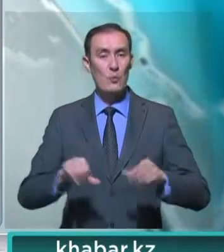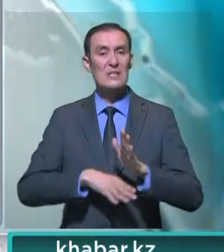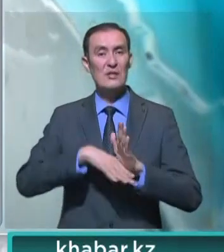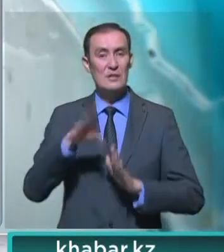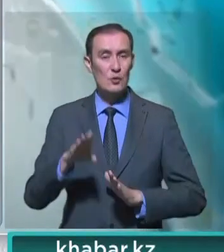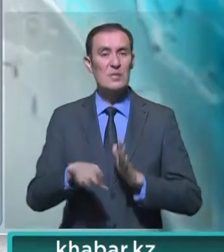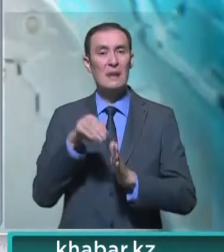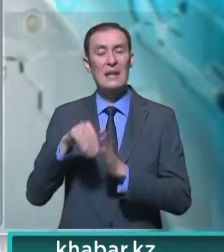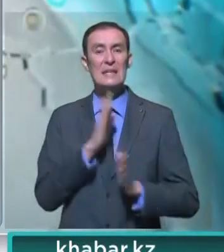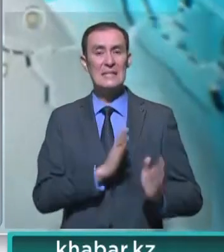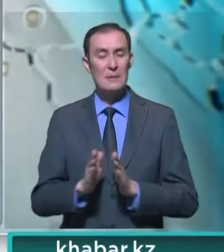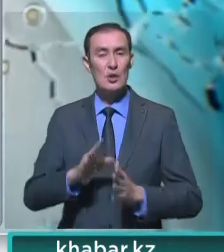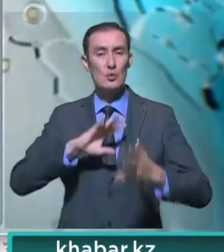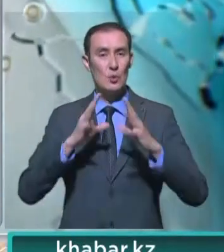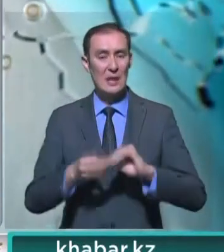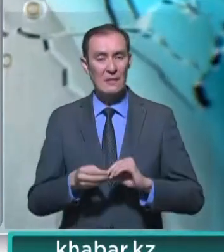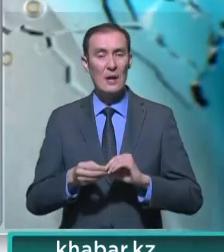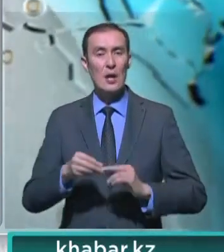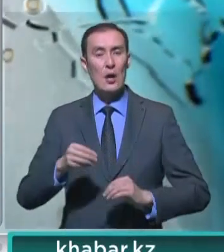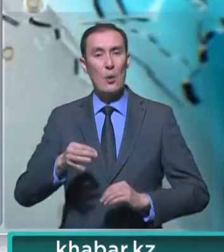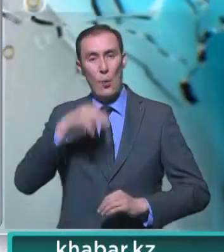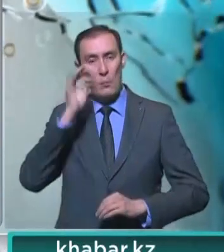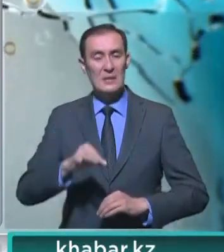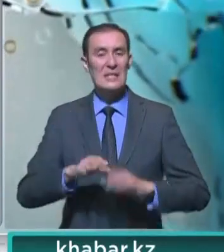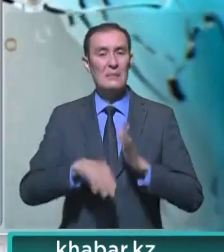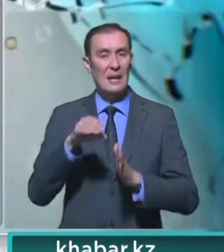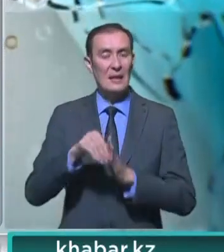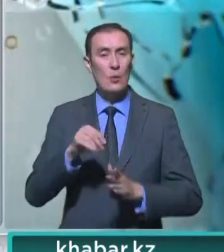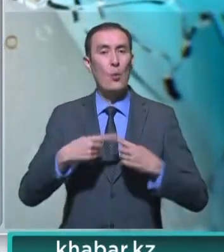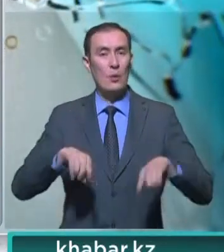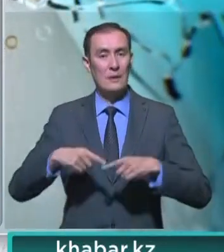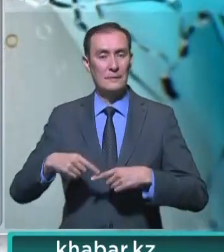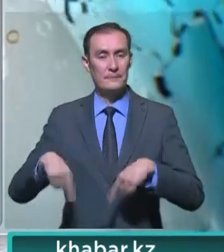усовершенствованию избирательной системы и результатах профессионализации избирательных органов